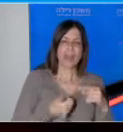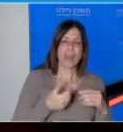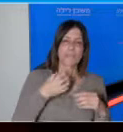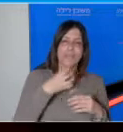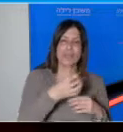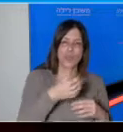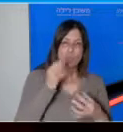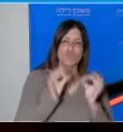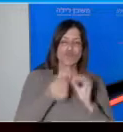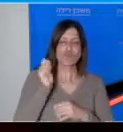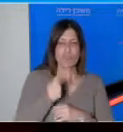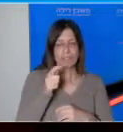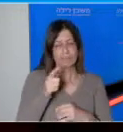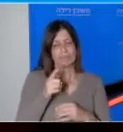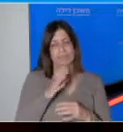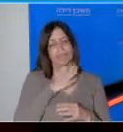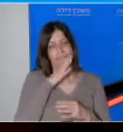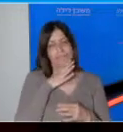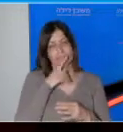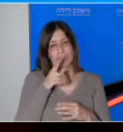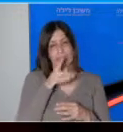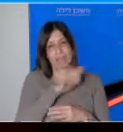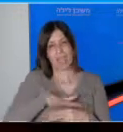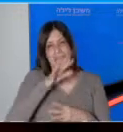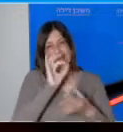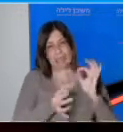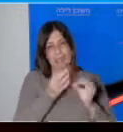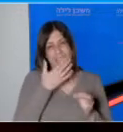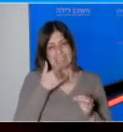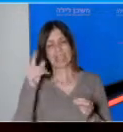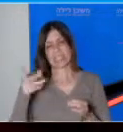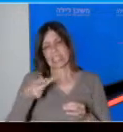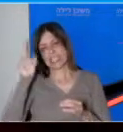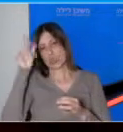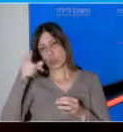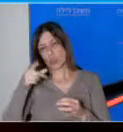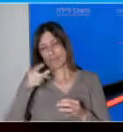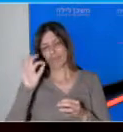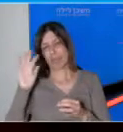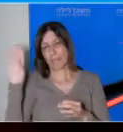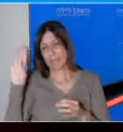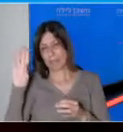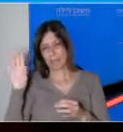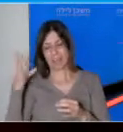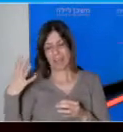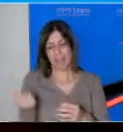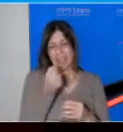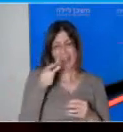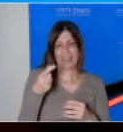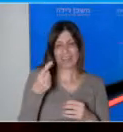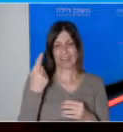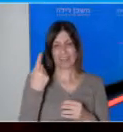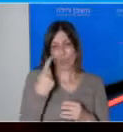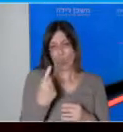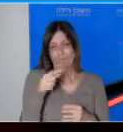על מערכת השפיטה בישראל, אז זה גם סיכון מבחינת נתניהו לאמץ דמות כמו אתי קרייף אל חיקו, כשהיא אומרת מה שהיא